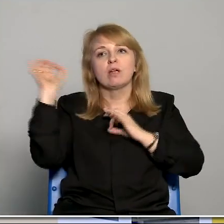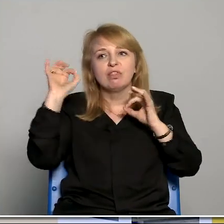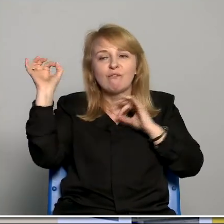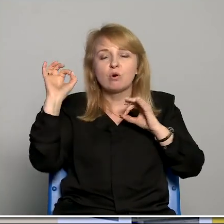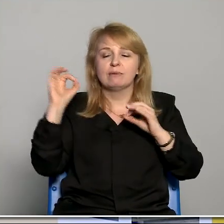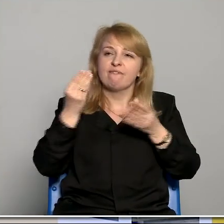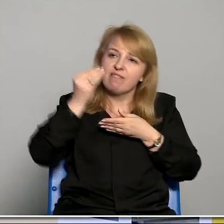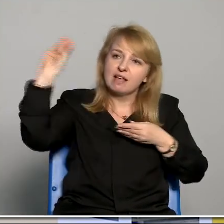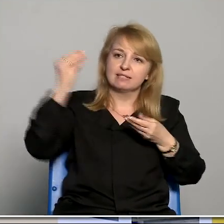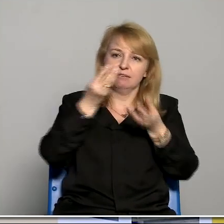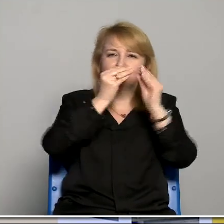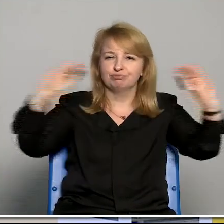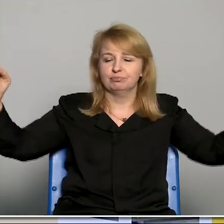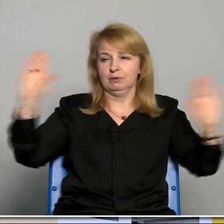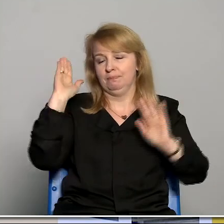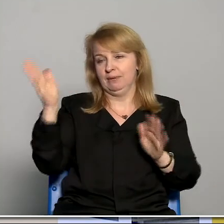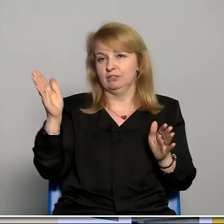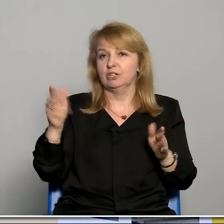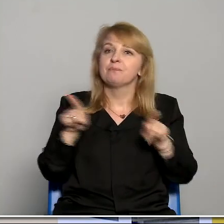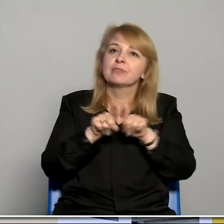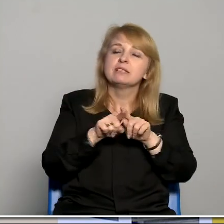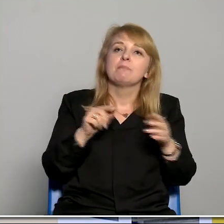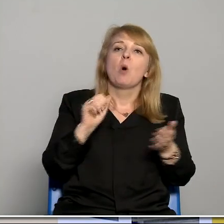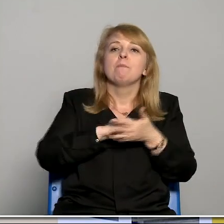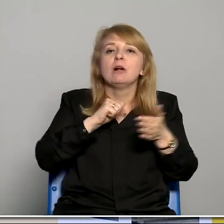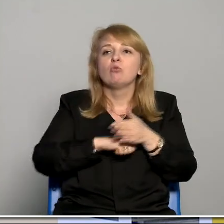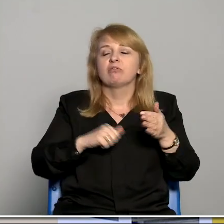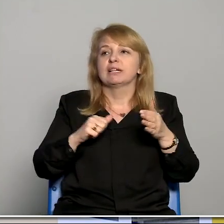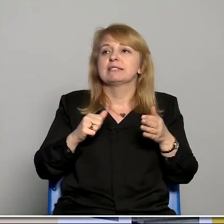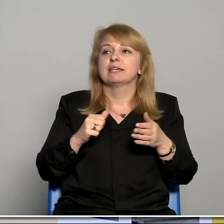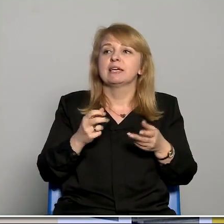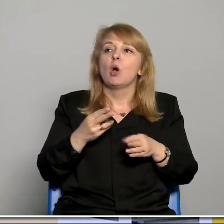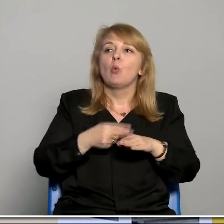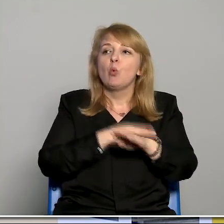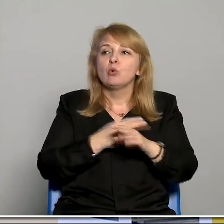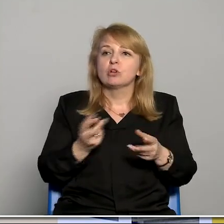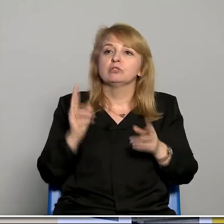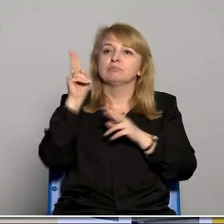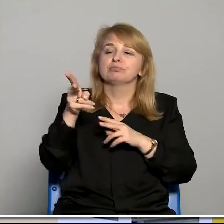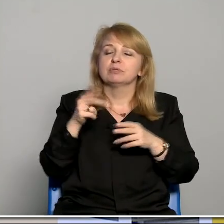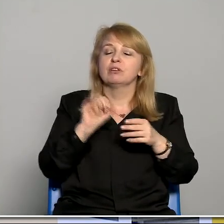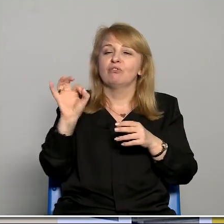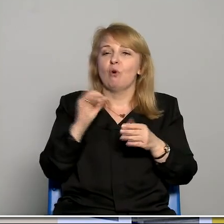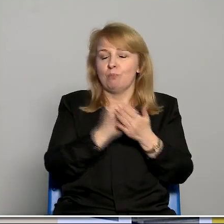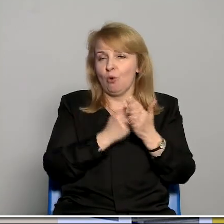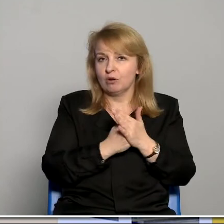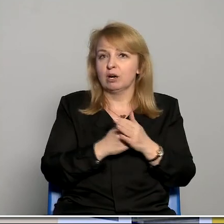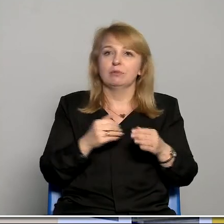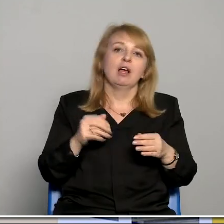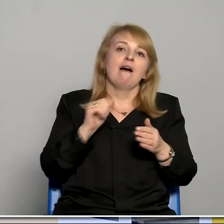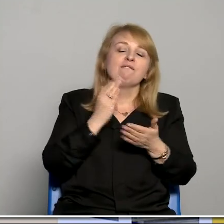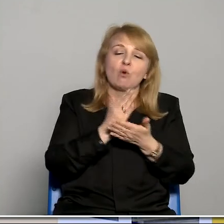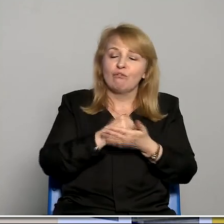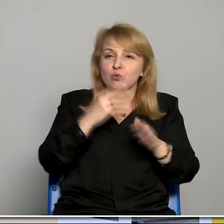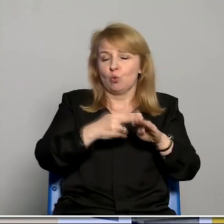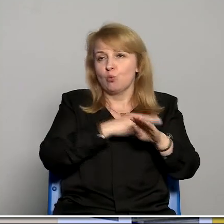ich, ale również w ogóle do Mazowieckiej Jednostki Wdrażania Programów Unijnych i do Wojewódzkiego Urzędu Pracy, do tych instytucji, które